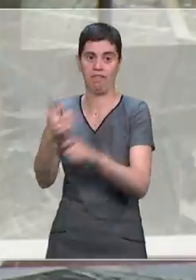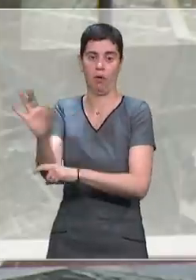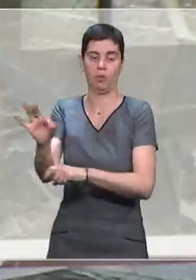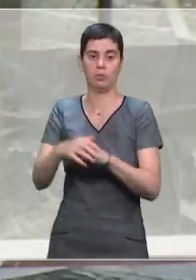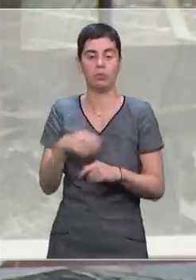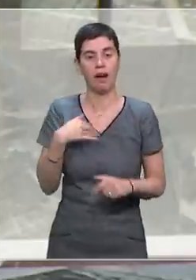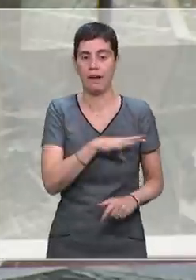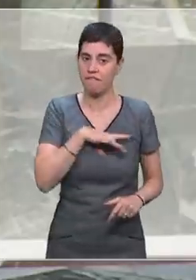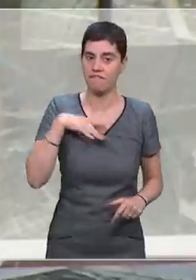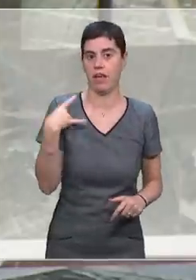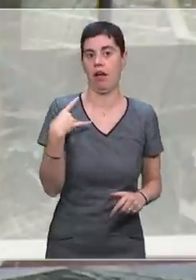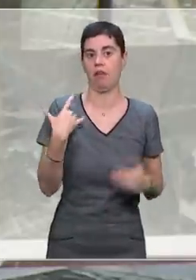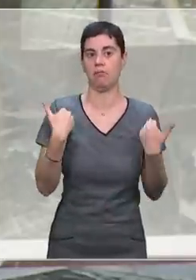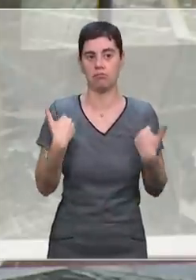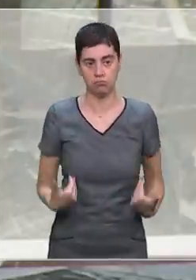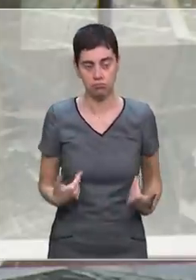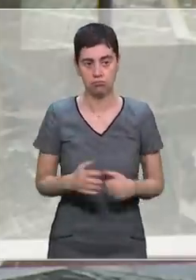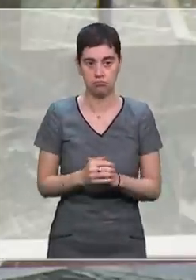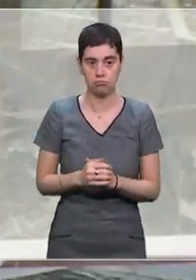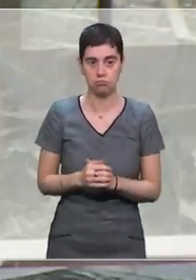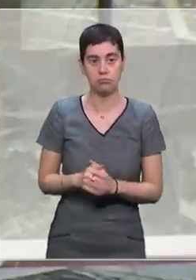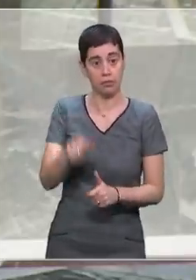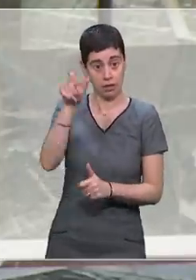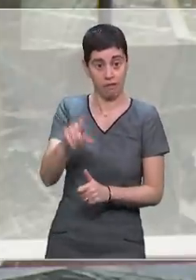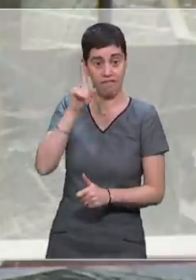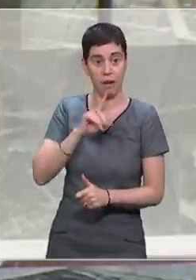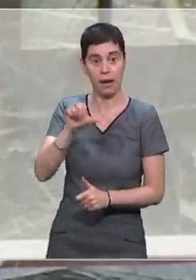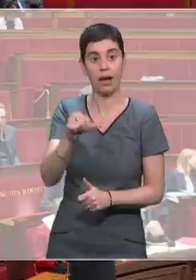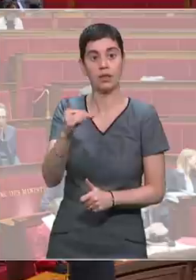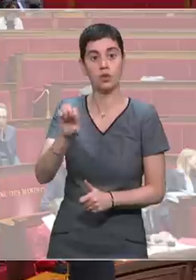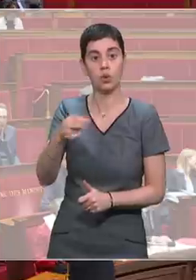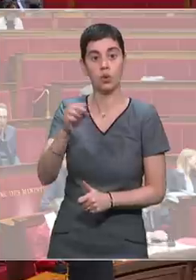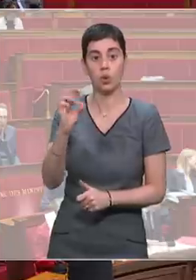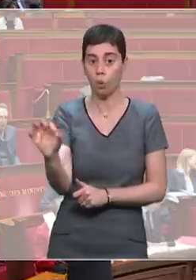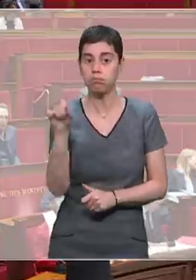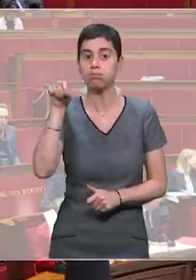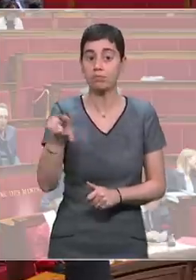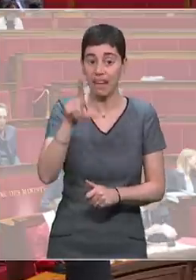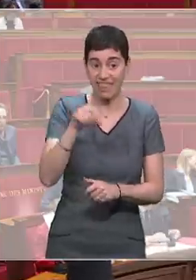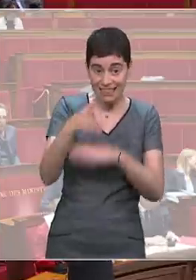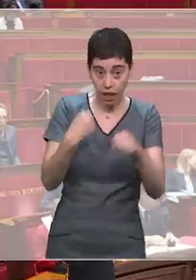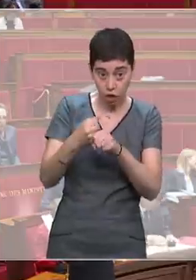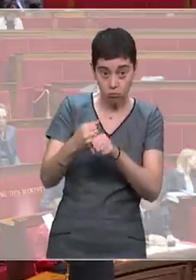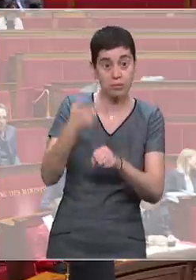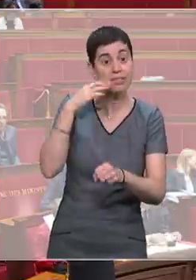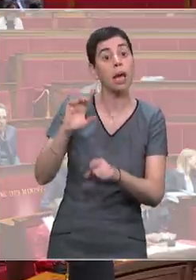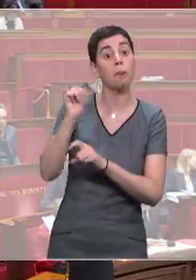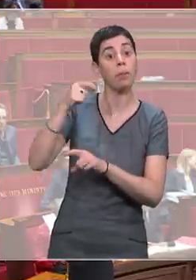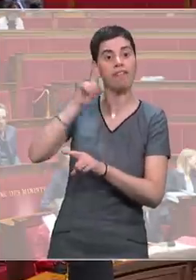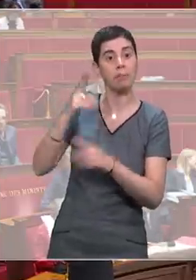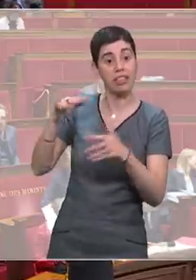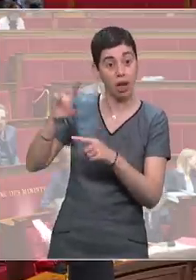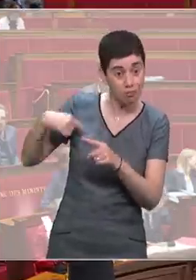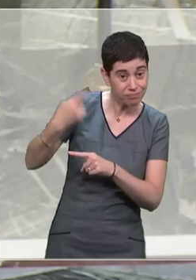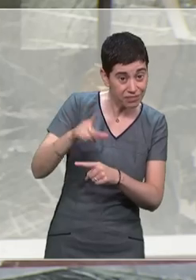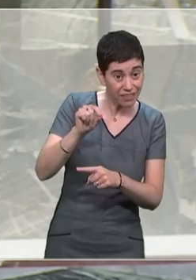fier, au nom du gouvernement, de féliciter Sophie Adenau, vous l'avez dit, qui sera, 25 ans après Claudie Aigneret, une spationaute